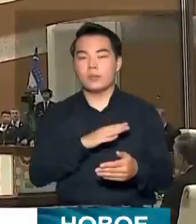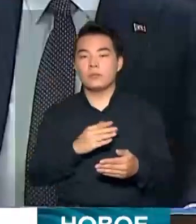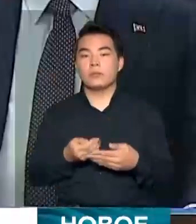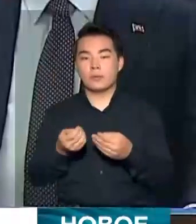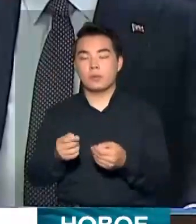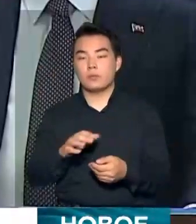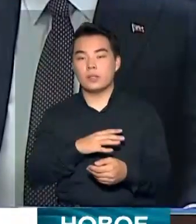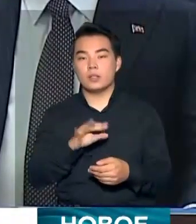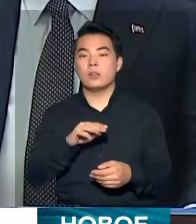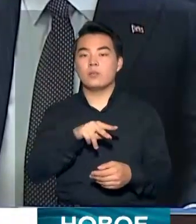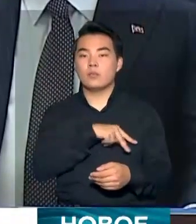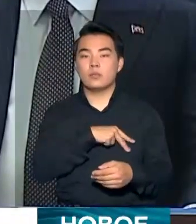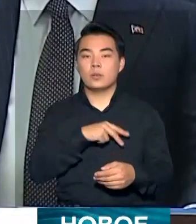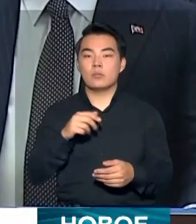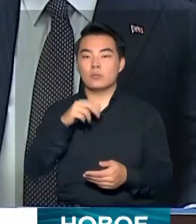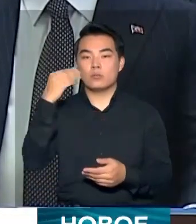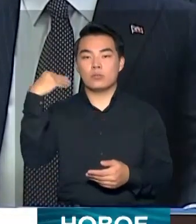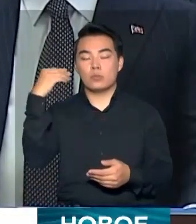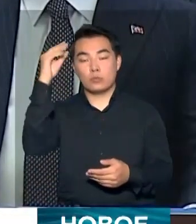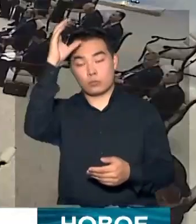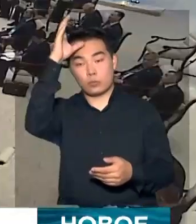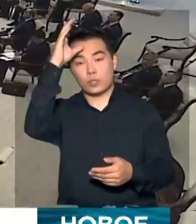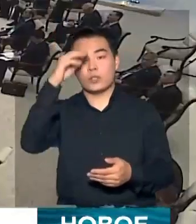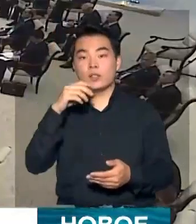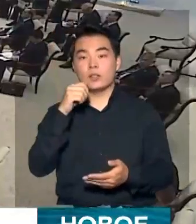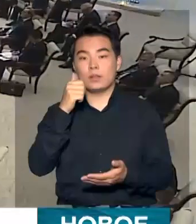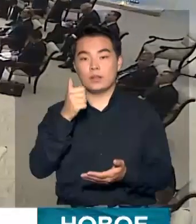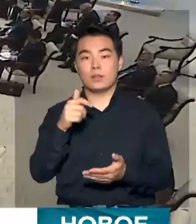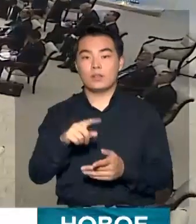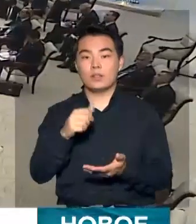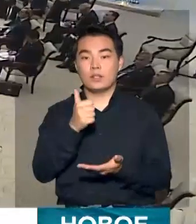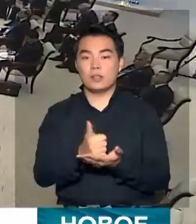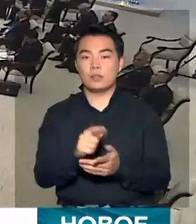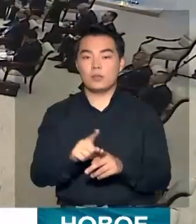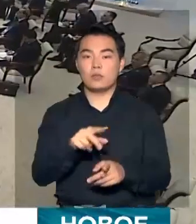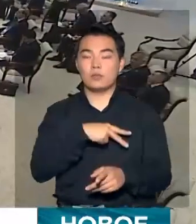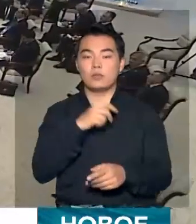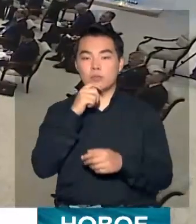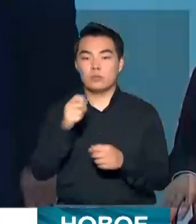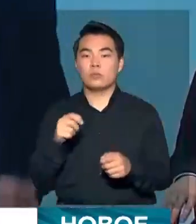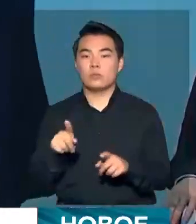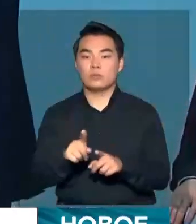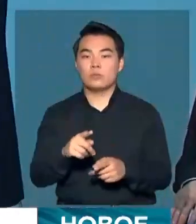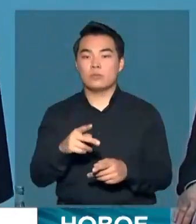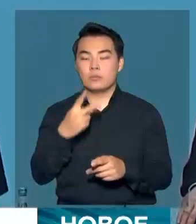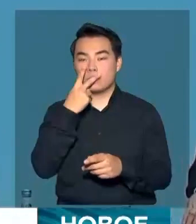и предложил вручить турецкому лидеру высший орден тюркского мира. Коллеги поддержали.